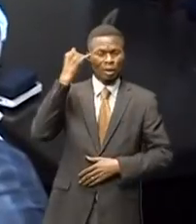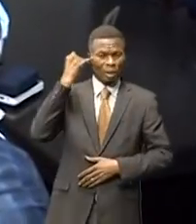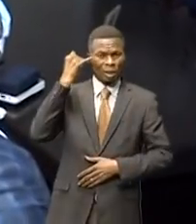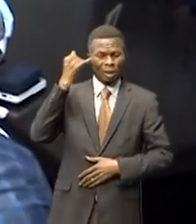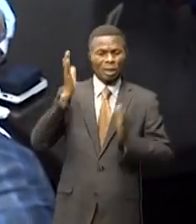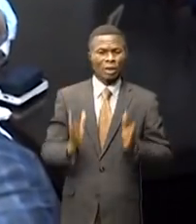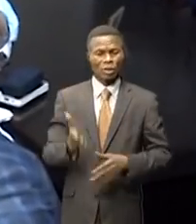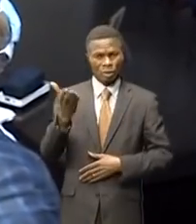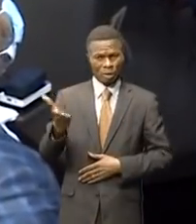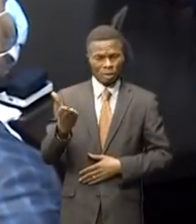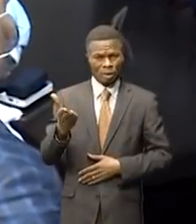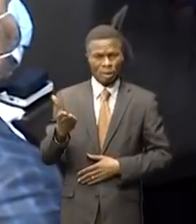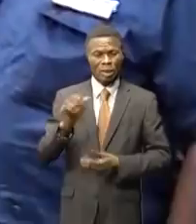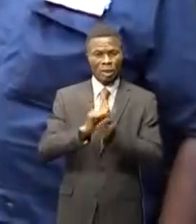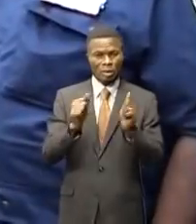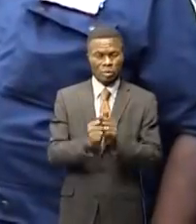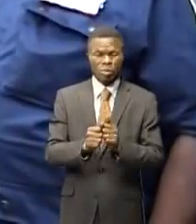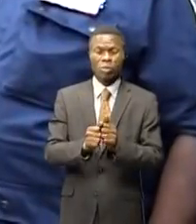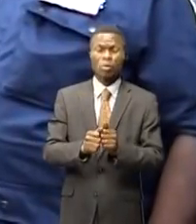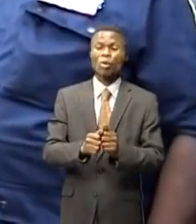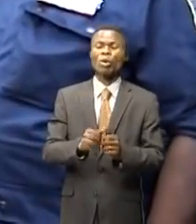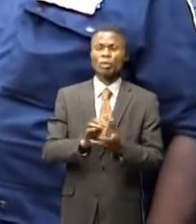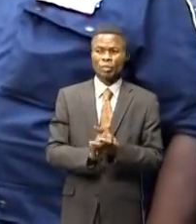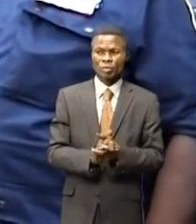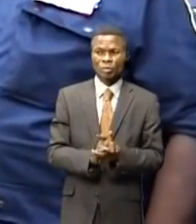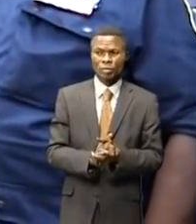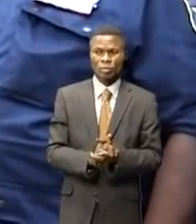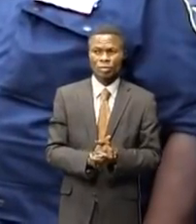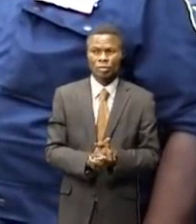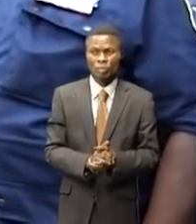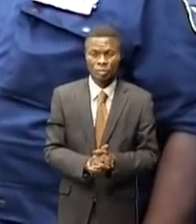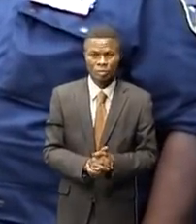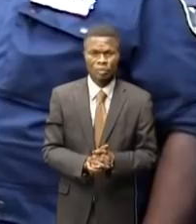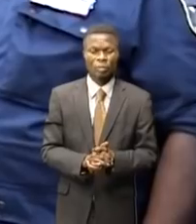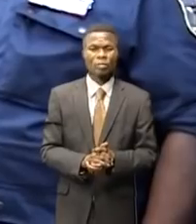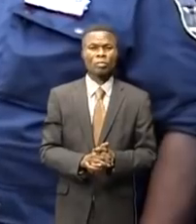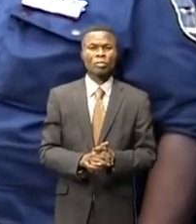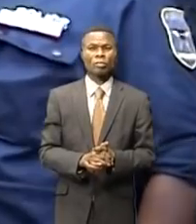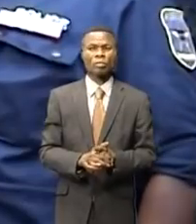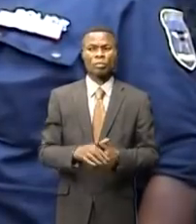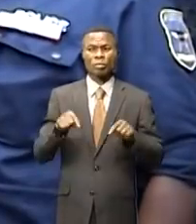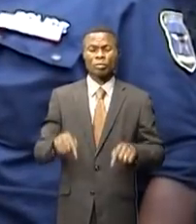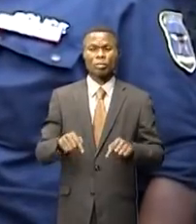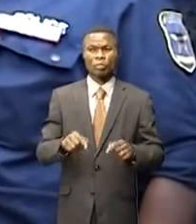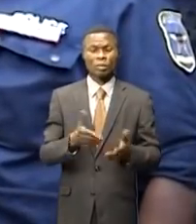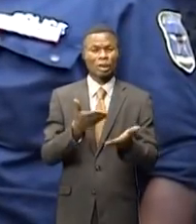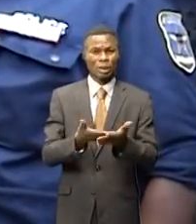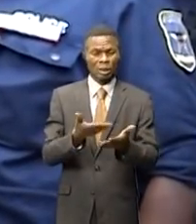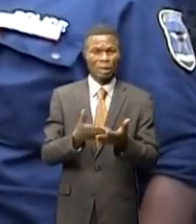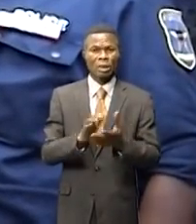sujets indien en guise de représailles trading henin média social media & r ça c'est